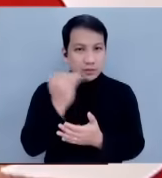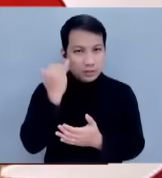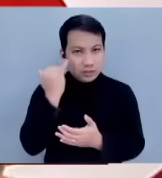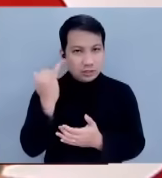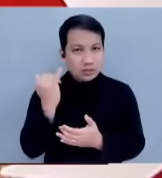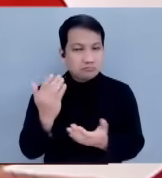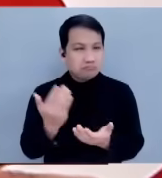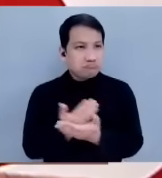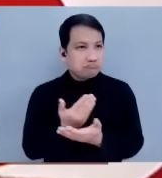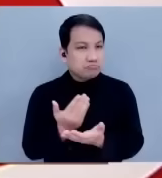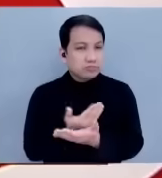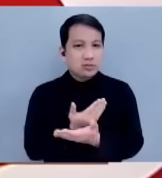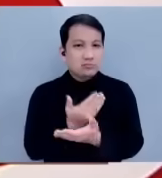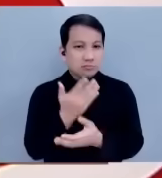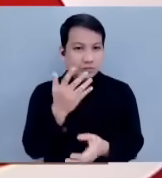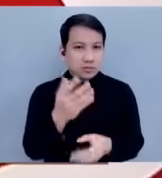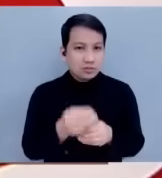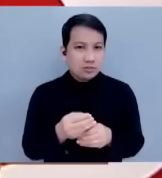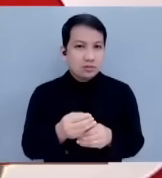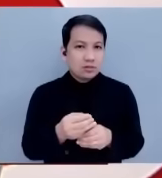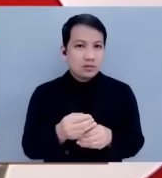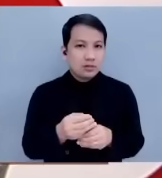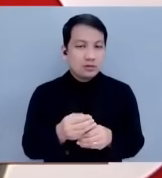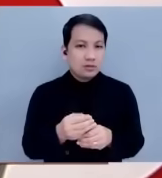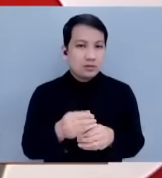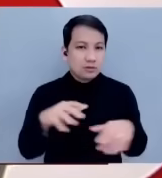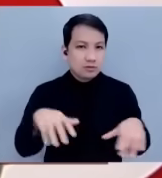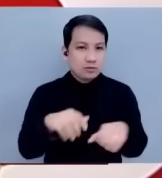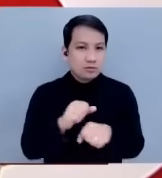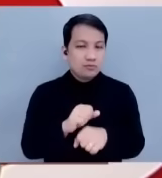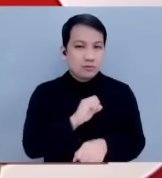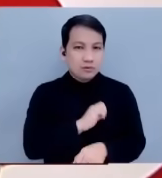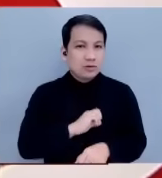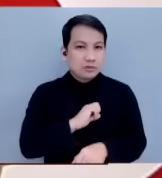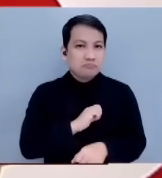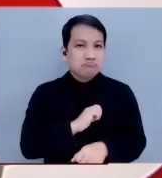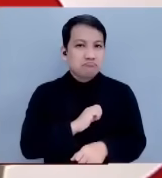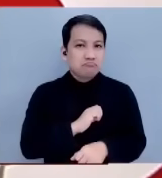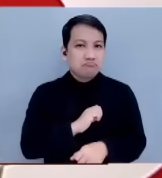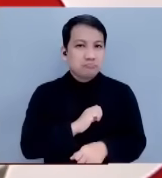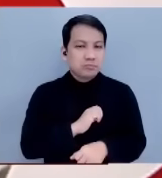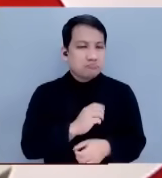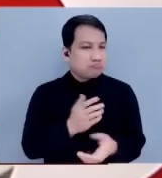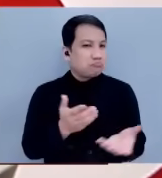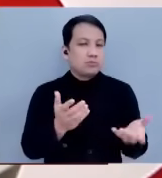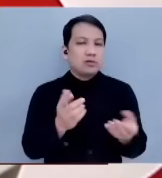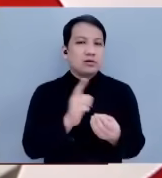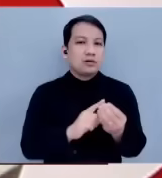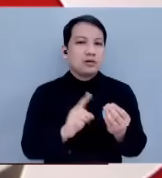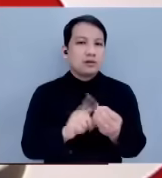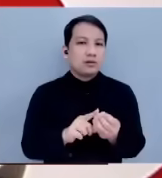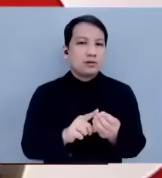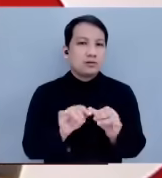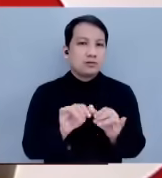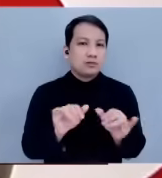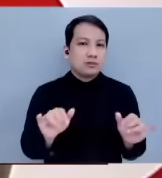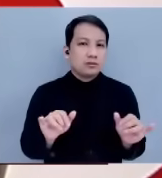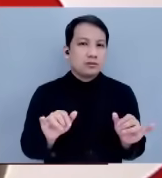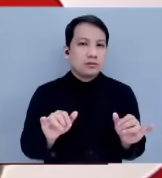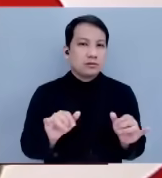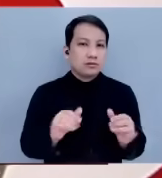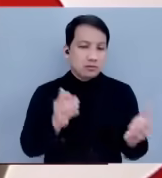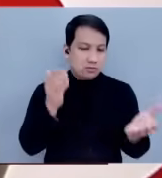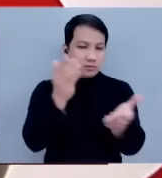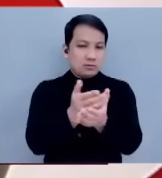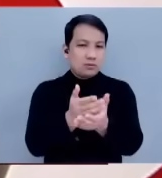kumbaga addition to my work ethic. So, yun, at the same time, talagang maabot natin